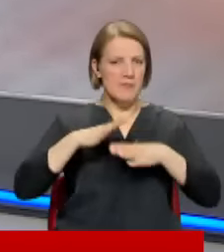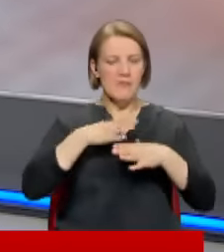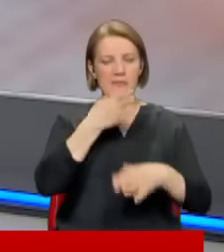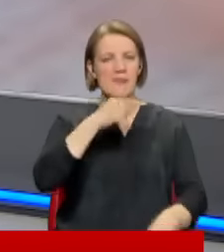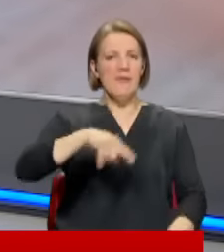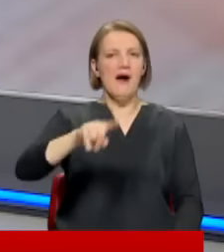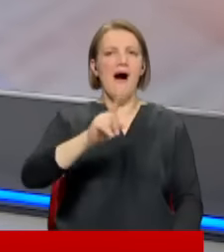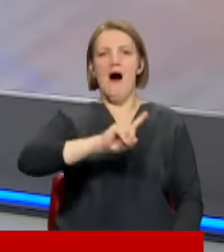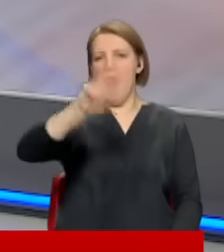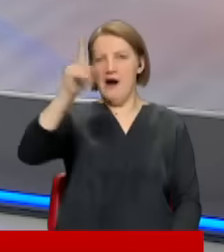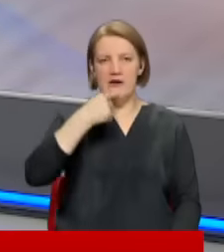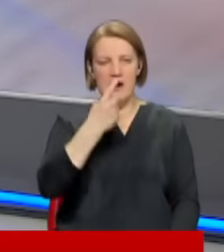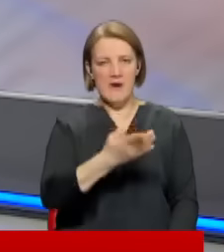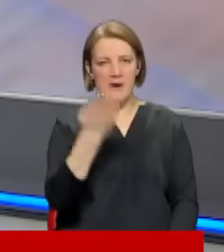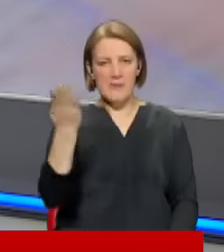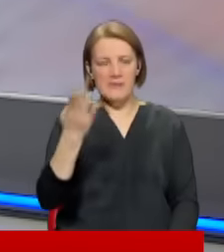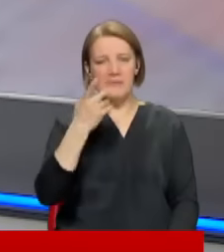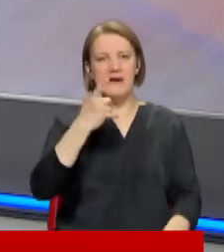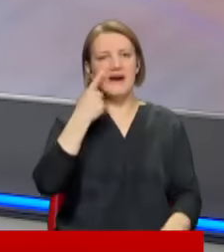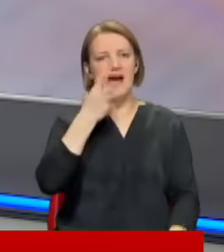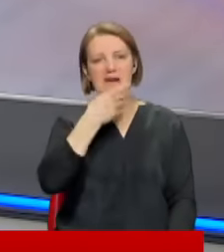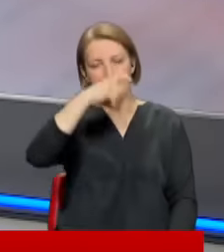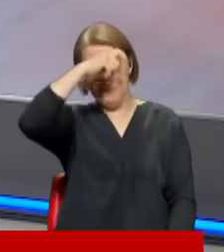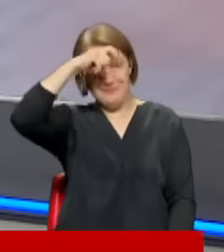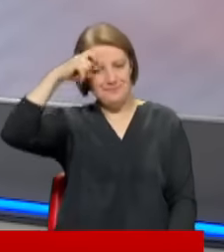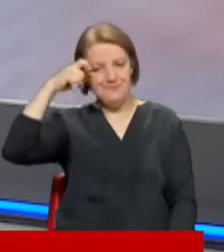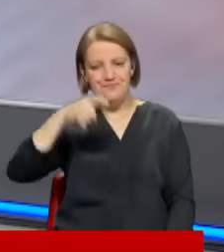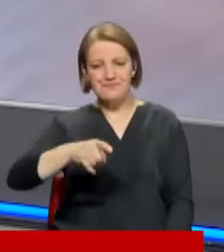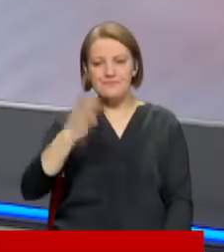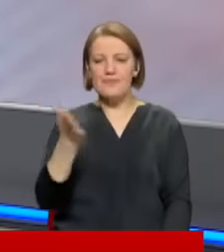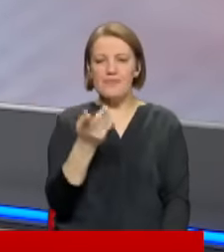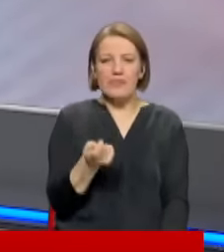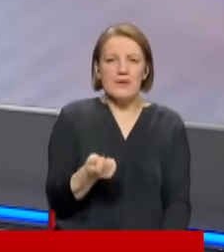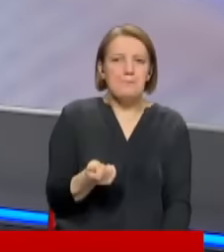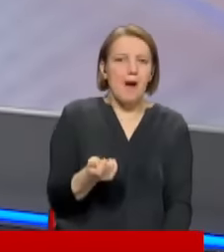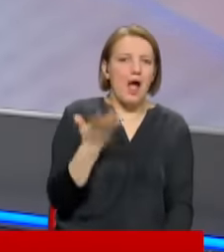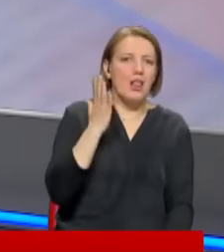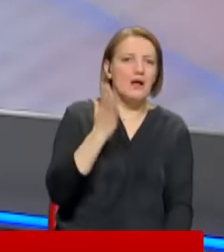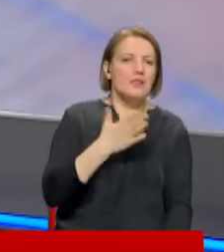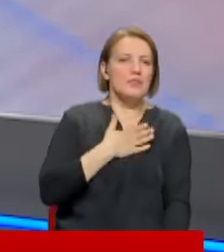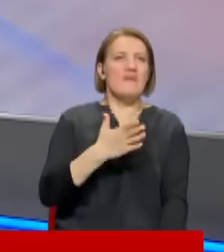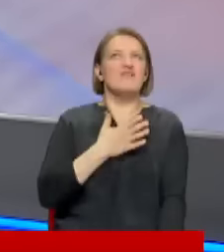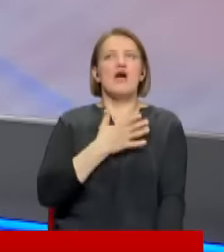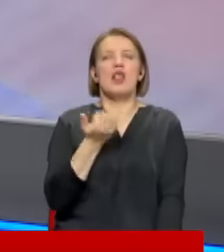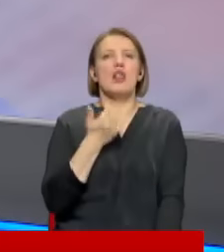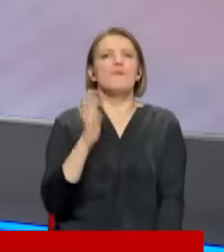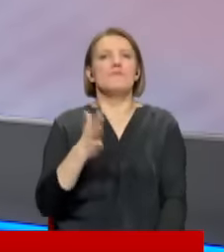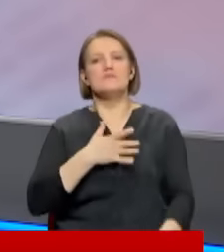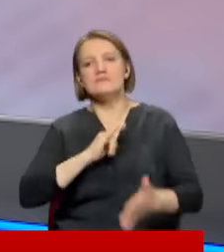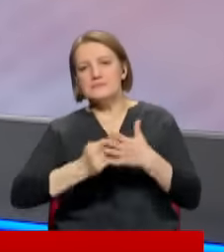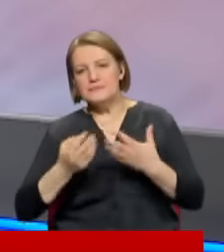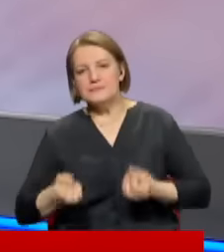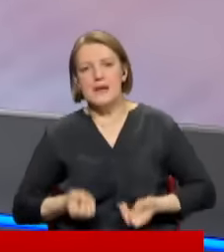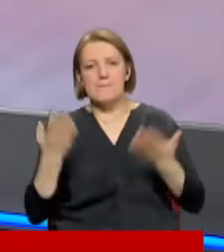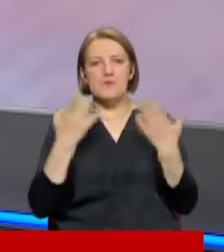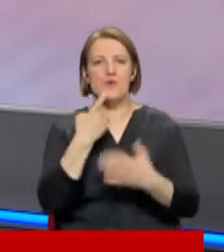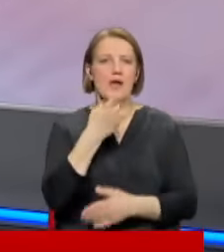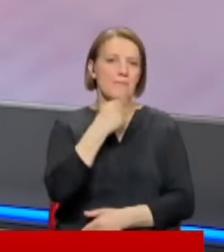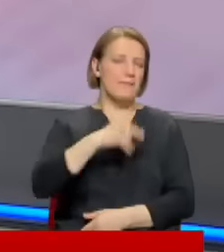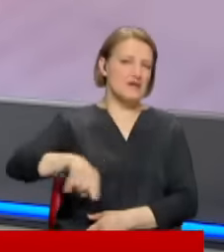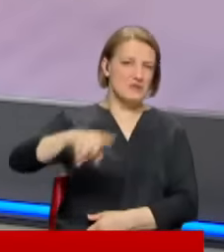emekli, hayır deniliyor. Sonra emekçi, bu kadar pahalılığın içinde nefes alamıyoruz, geçinemiyoruz diyen